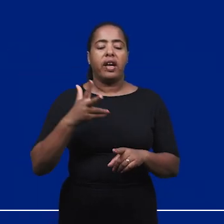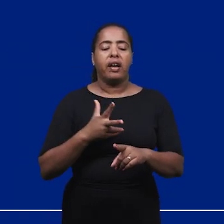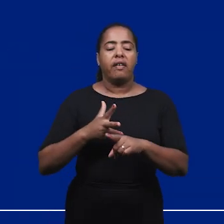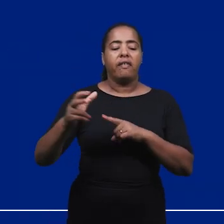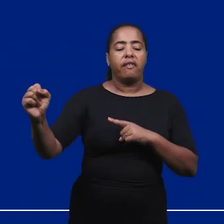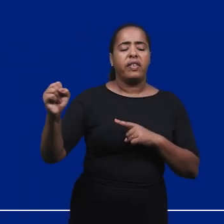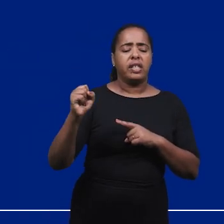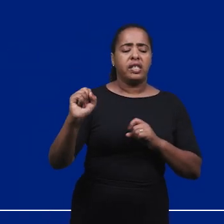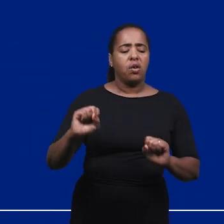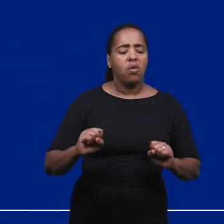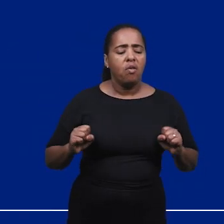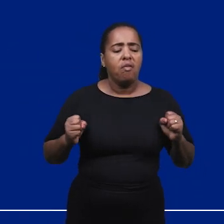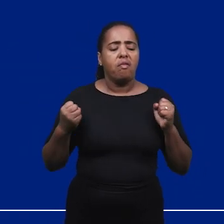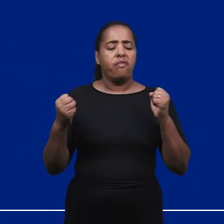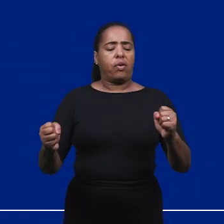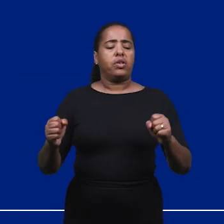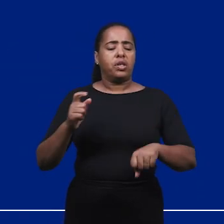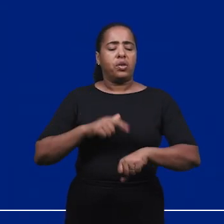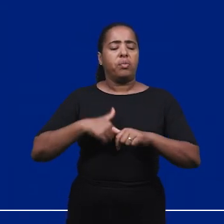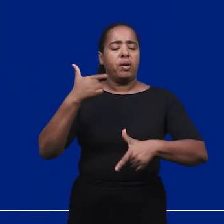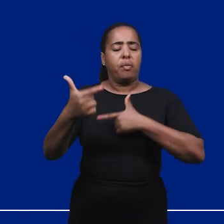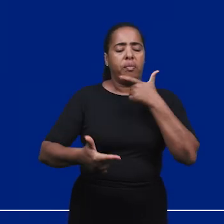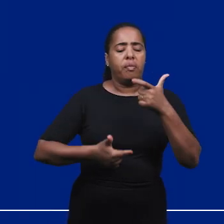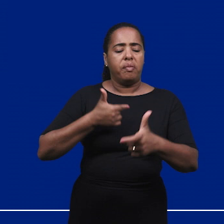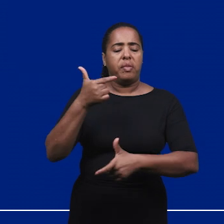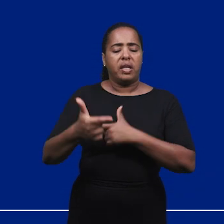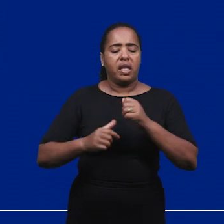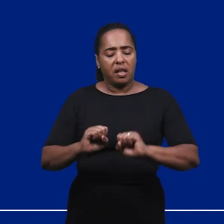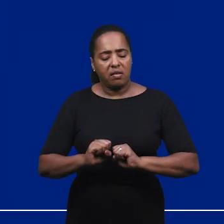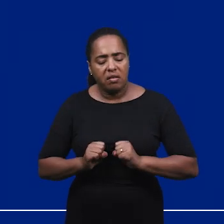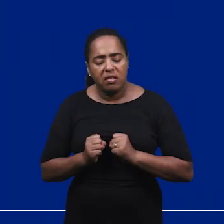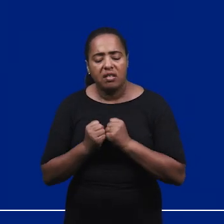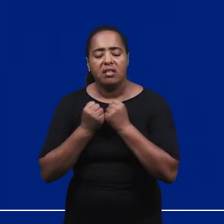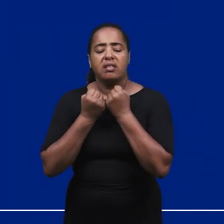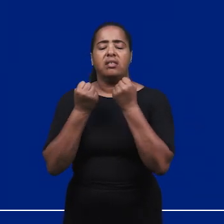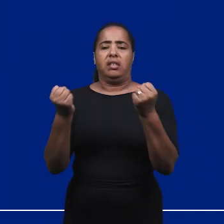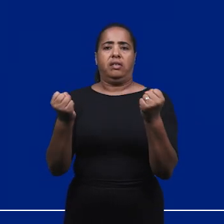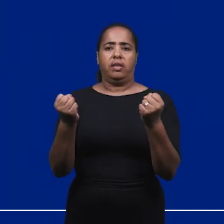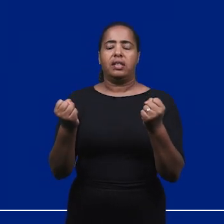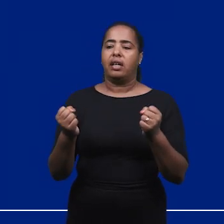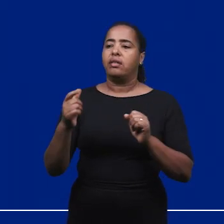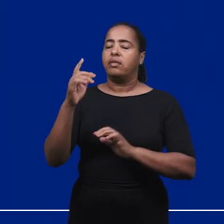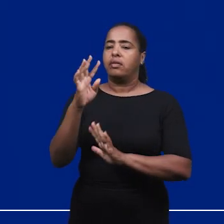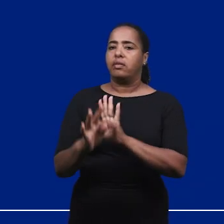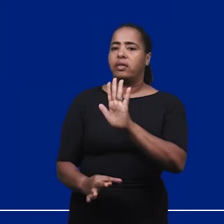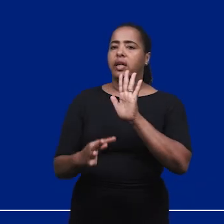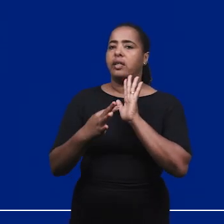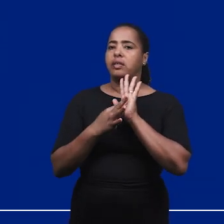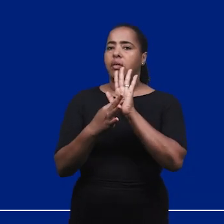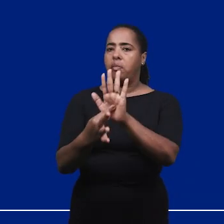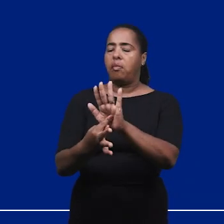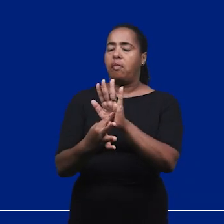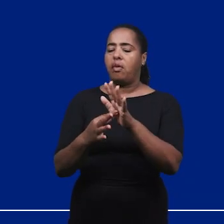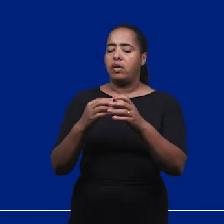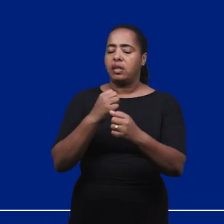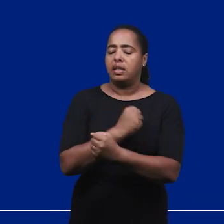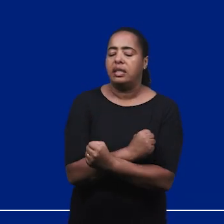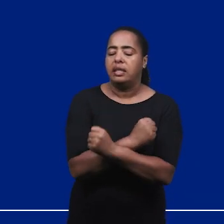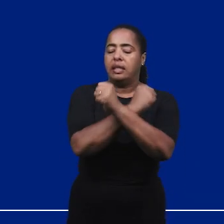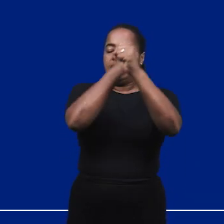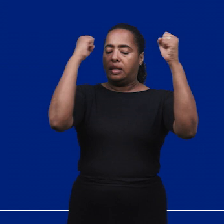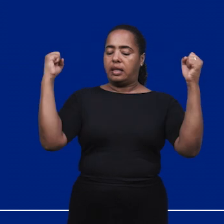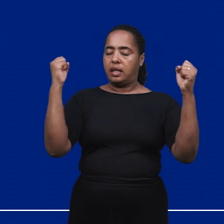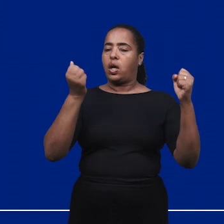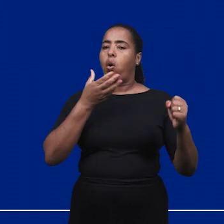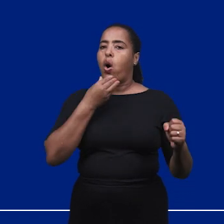des royaumes, ont levé, ont pris des forces dans la bataille et se sont efforcés. Donc, dans ce texte, Samson est